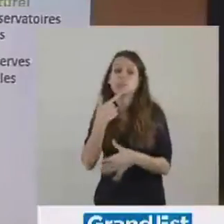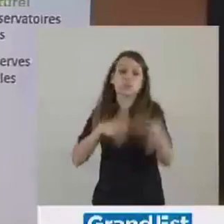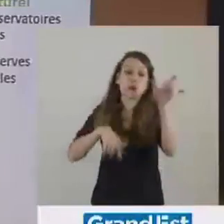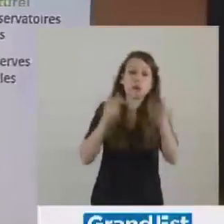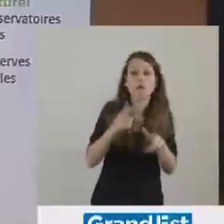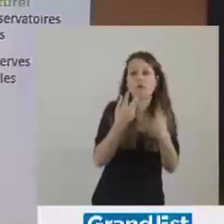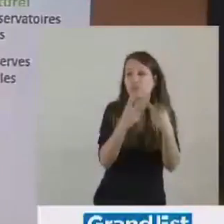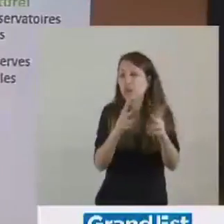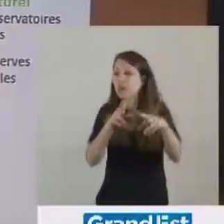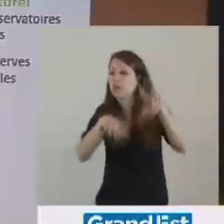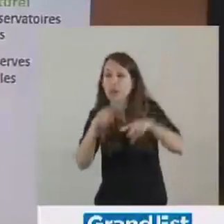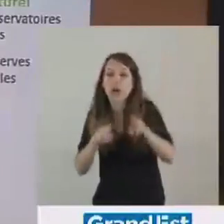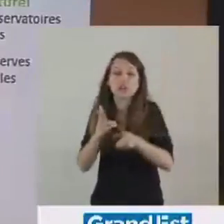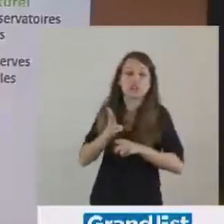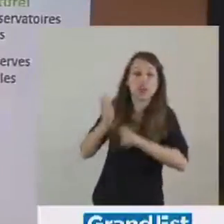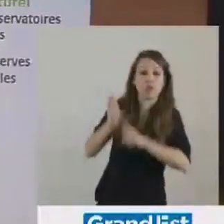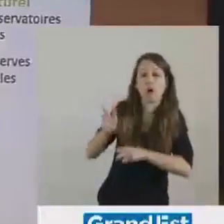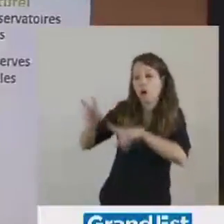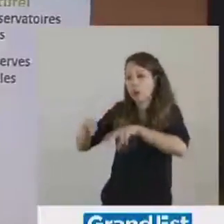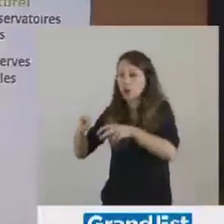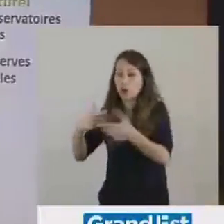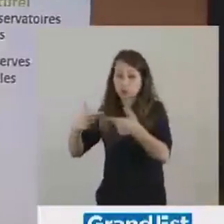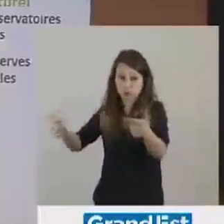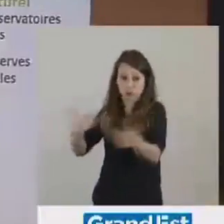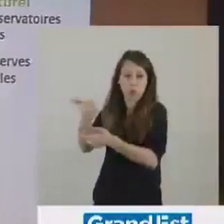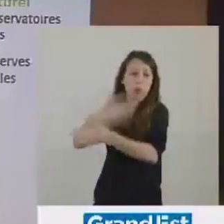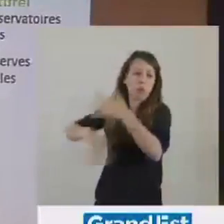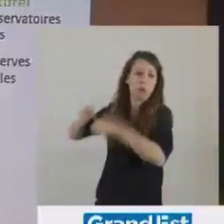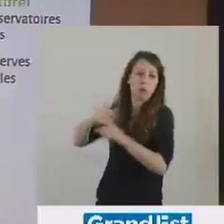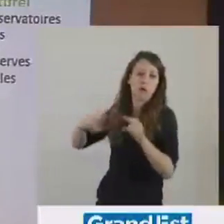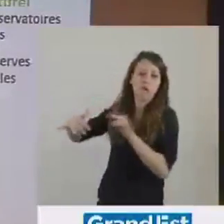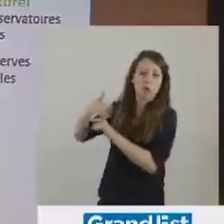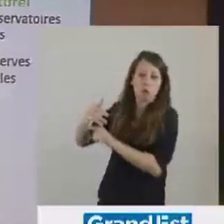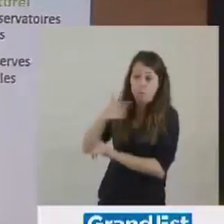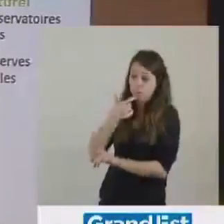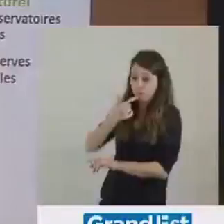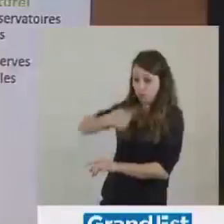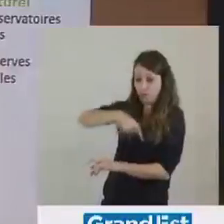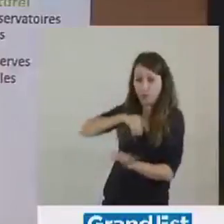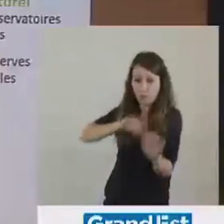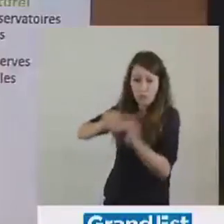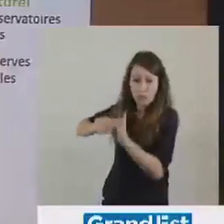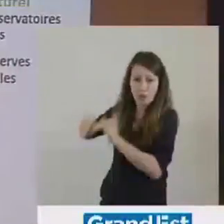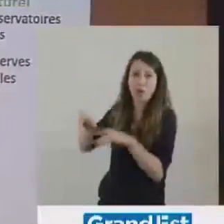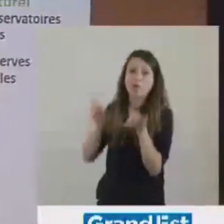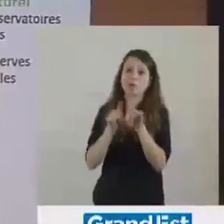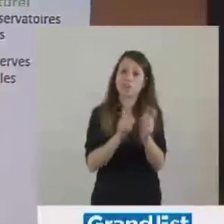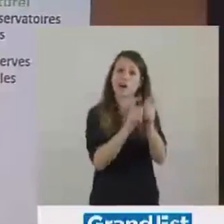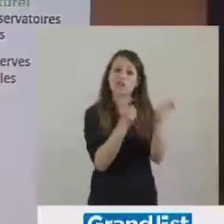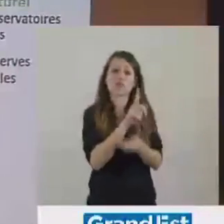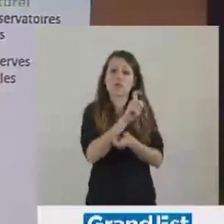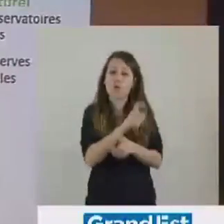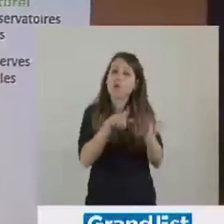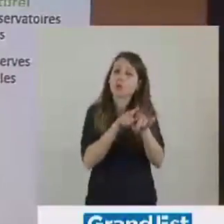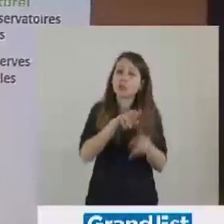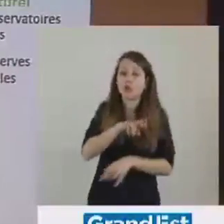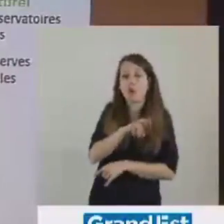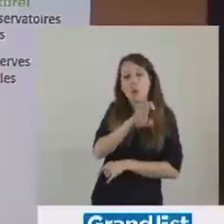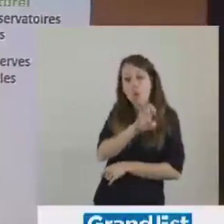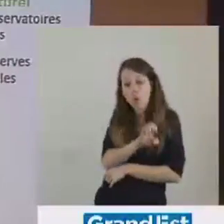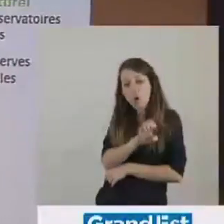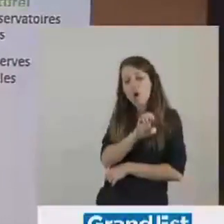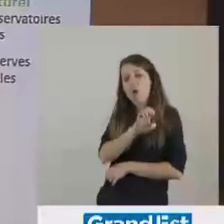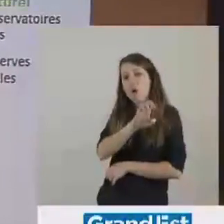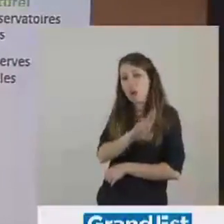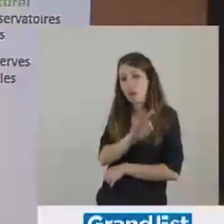agriculteurs, tous ceux qui font de notre environnement, avec les agences de l'eau et RTE aussi, qui sont donc nos partenaires, nous allons